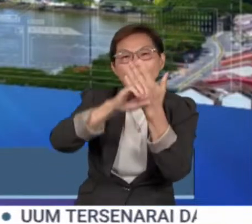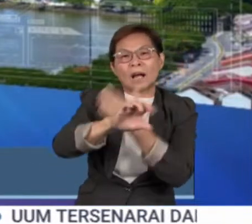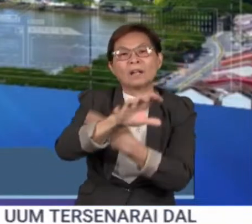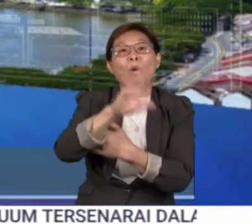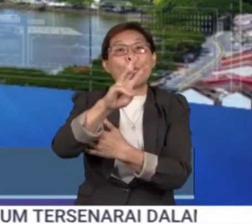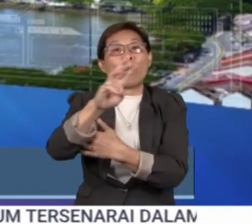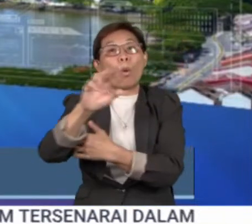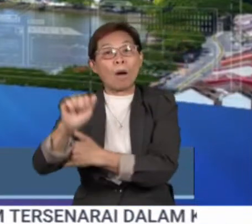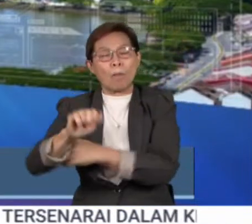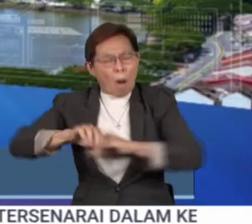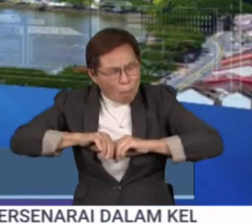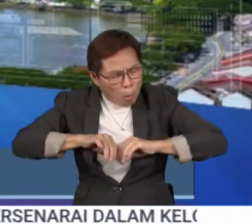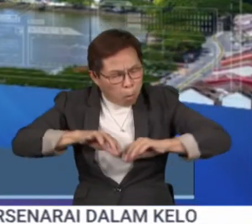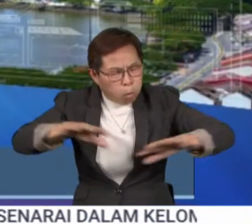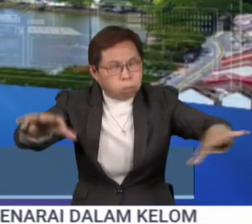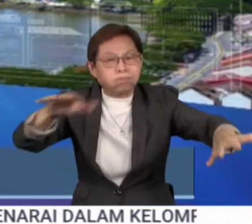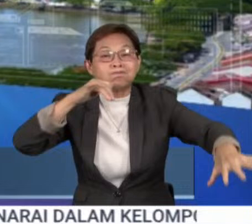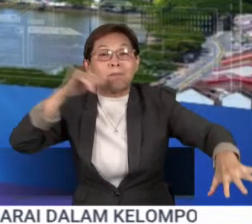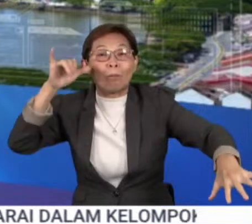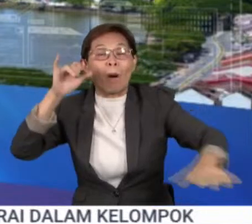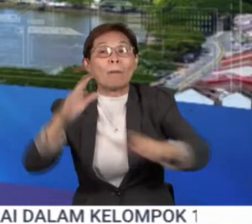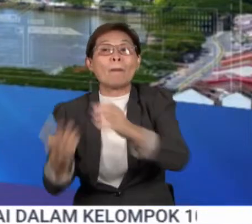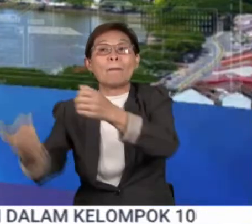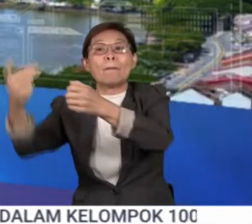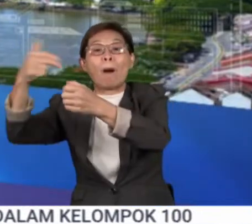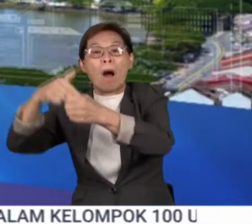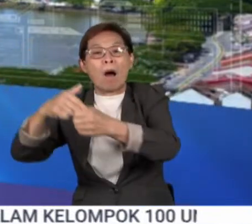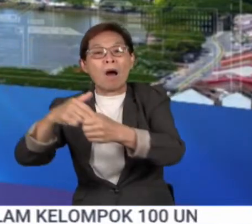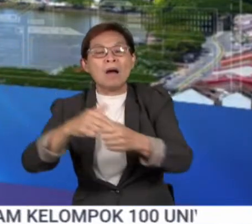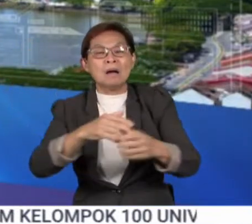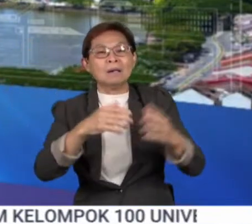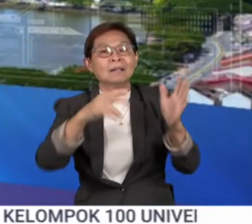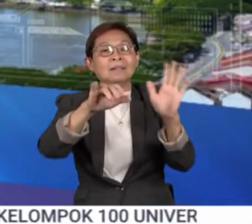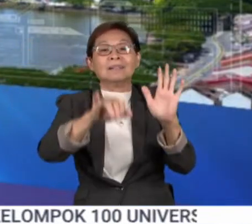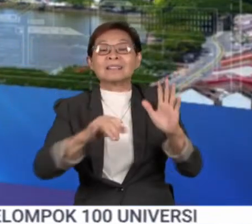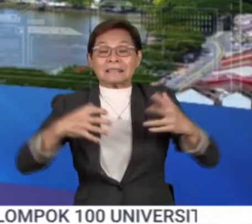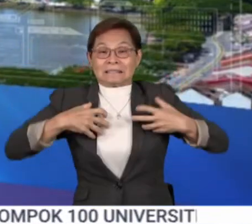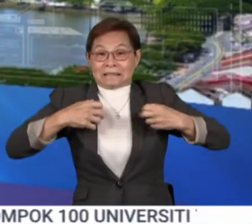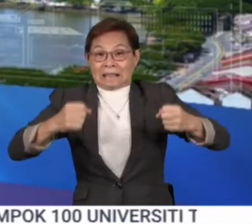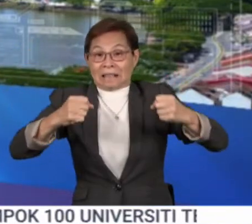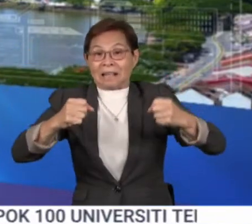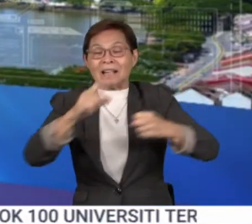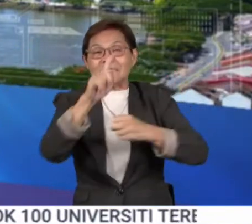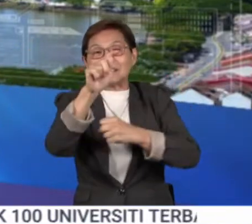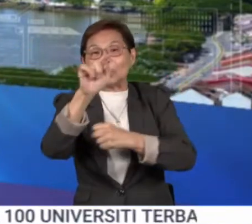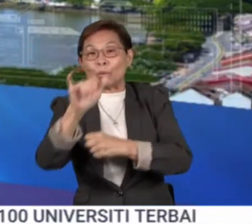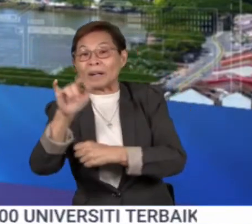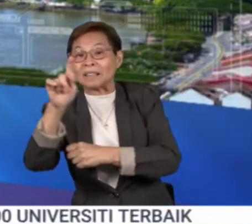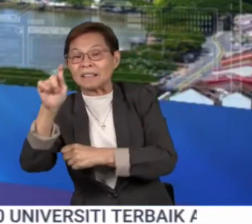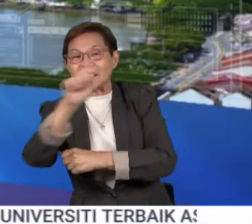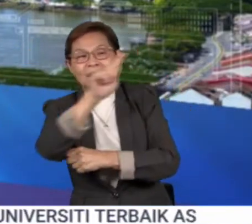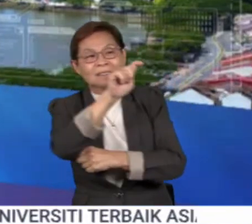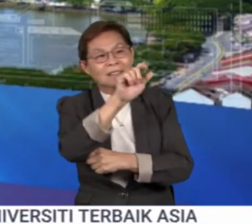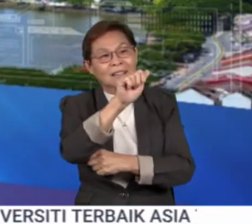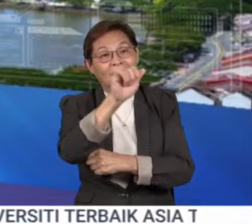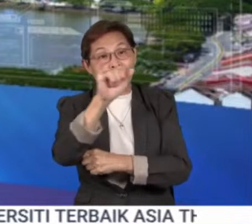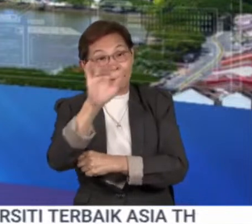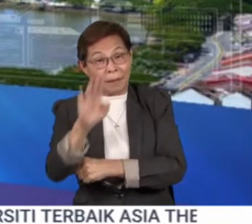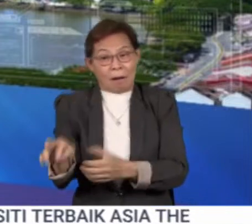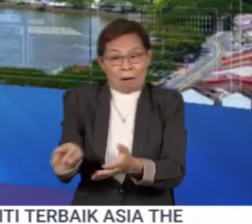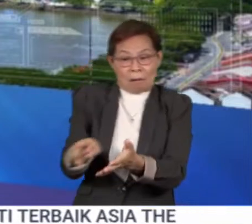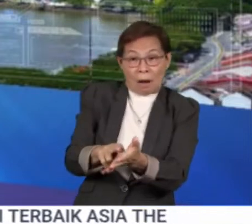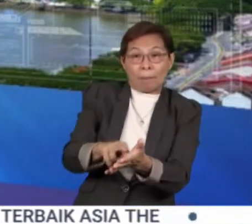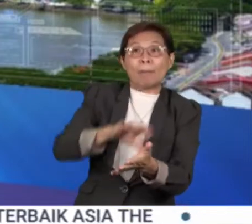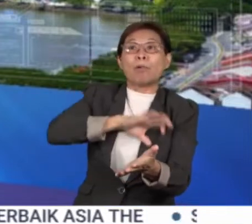aplikasi WhatsApp yang tular semalam membabitkan status kesihatan Yang di-Pertua Negeri Sarawak Tun Pahin Sri Abdul Taib Mahmud.